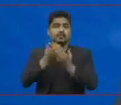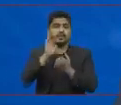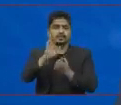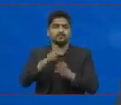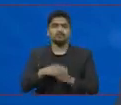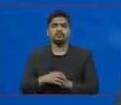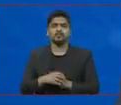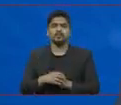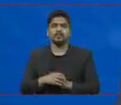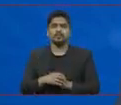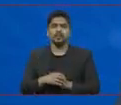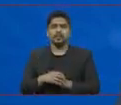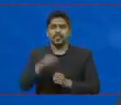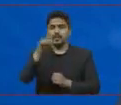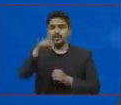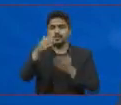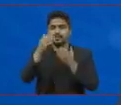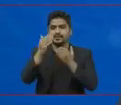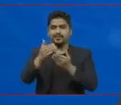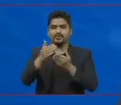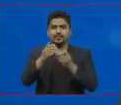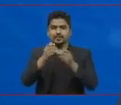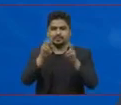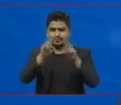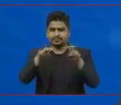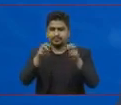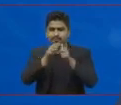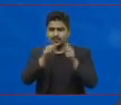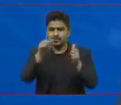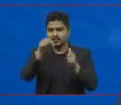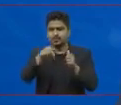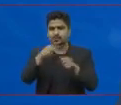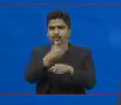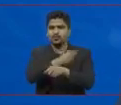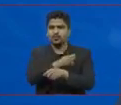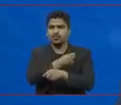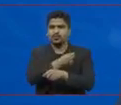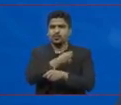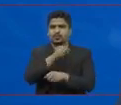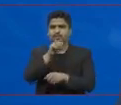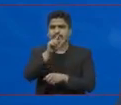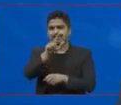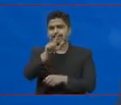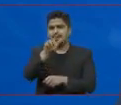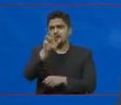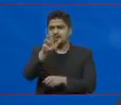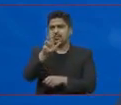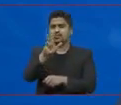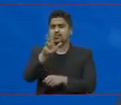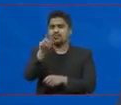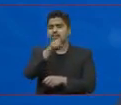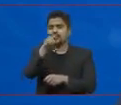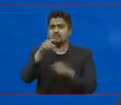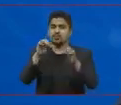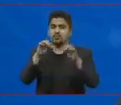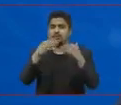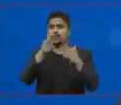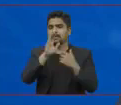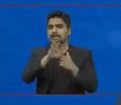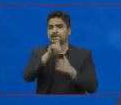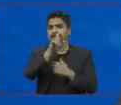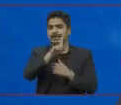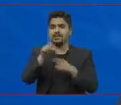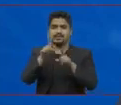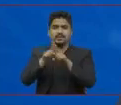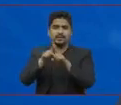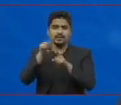छ। हालसम्मको अनुसन्धान अनुसार यो खोप 79% प्रभावकारी पाइएको छ। नेपालमा